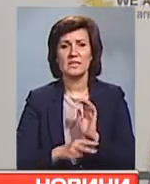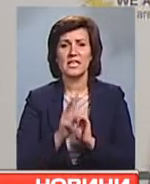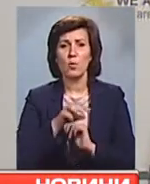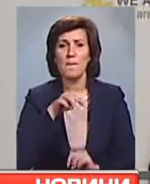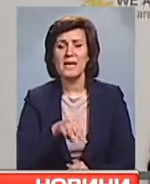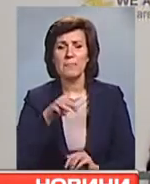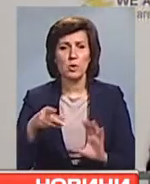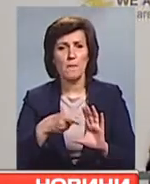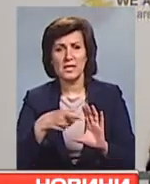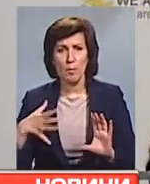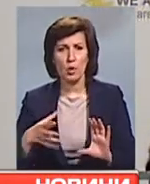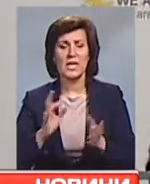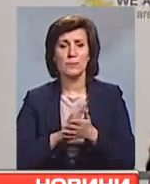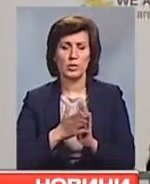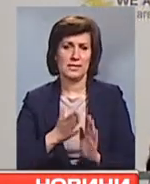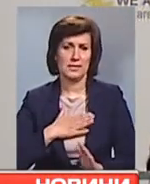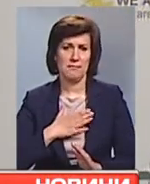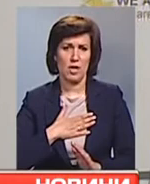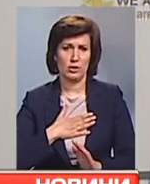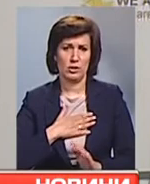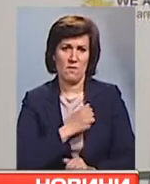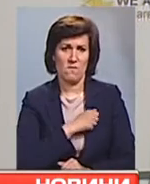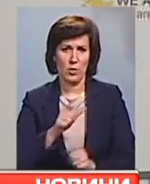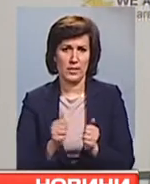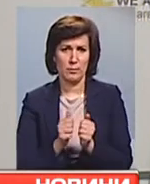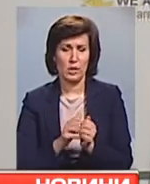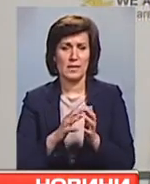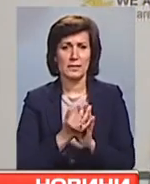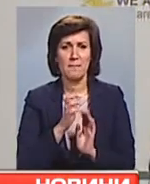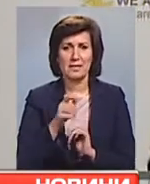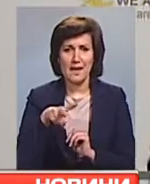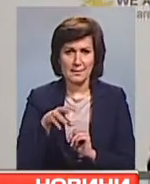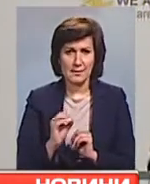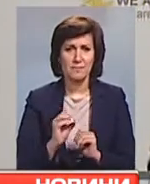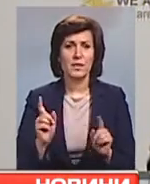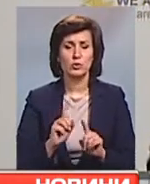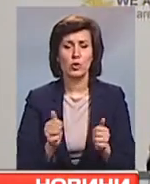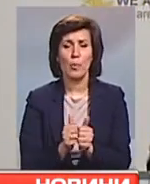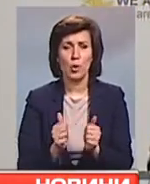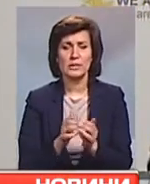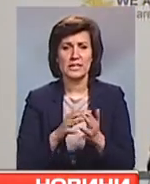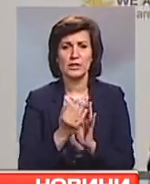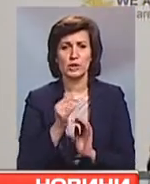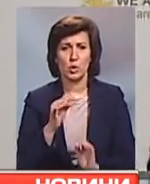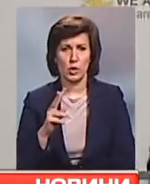82-мм мінометів над позиціями наших воїнів неподалік селища Бордянського, що поруч з селищем Широкіним.